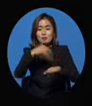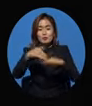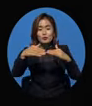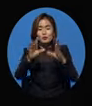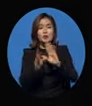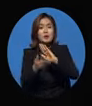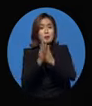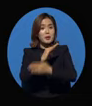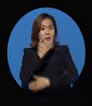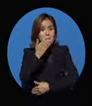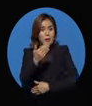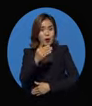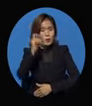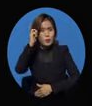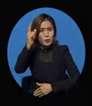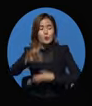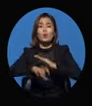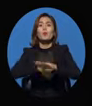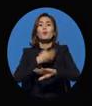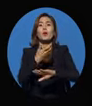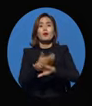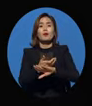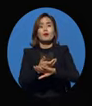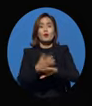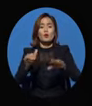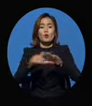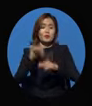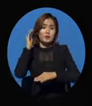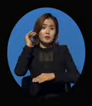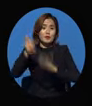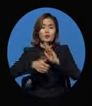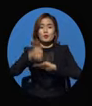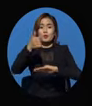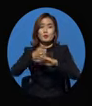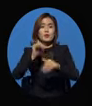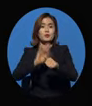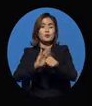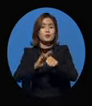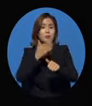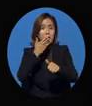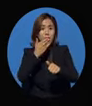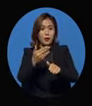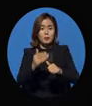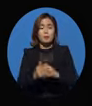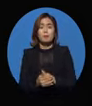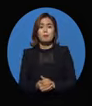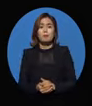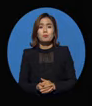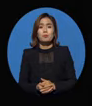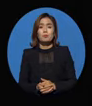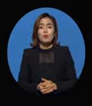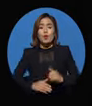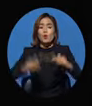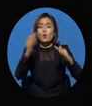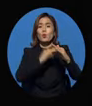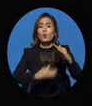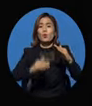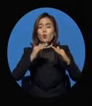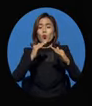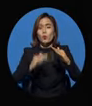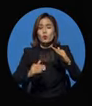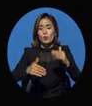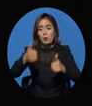변화해서 유능한 개혁으로 문재인 정보를 성 공짜로 뒷받침 해 내고 이 공정한 대선 광